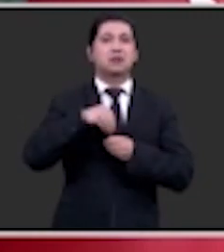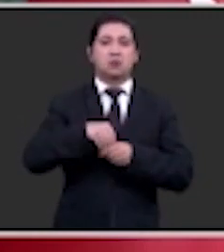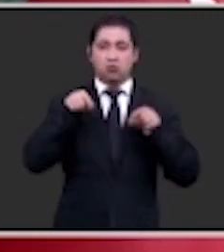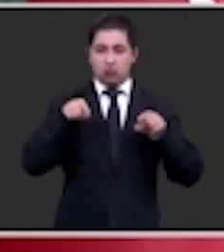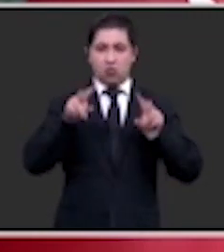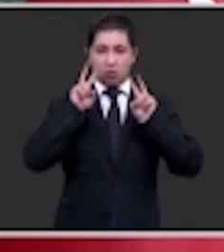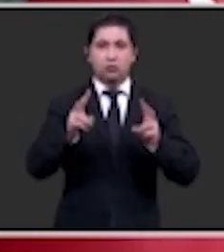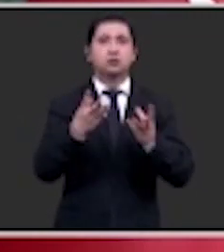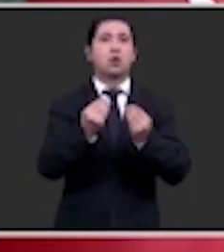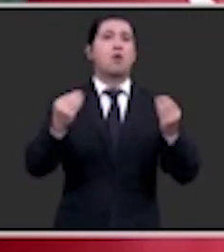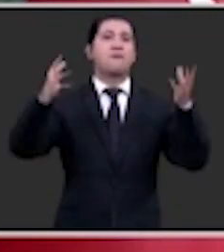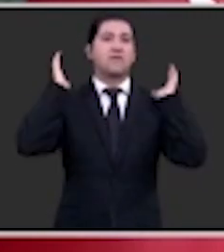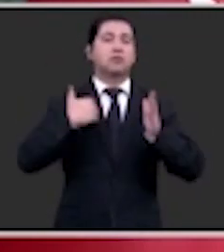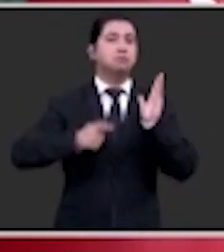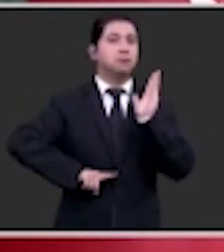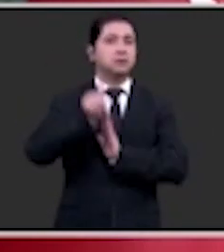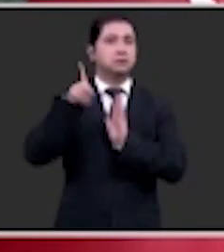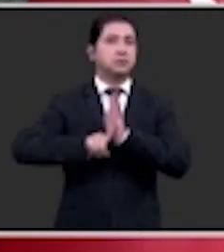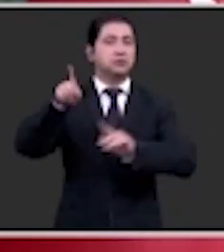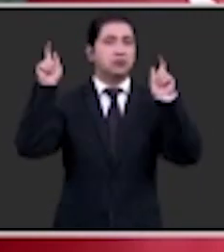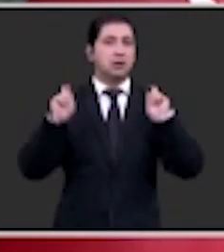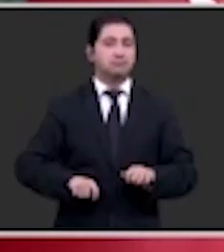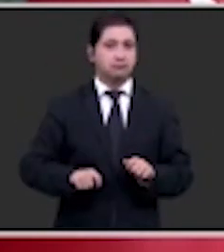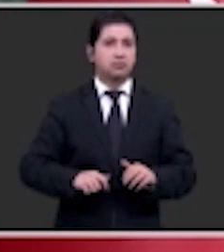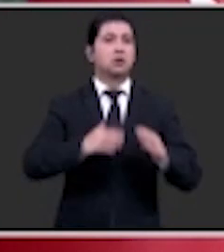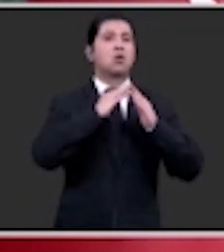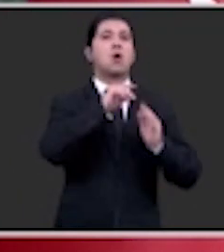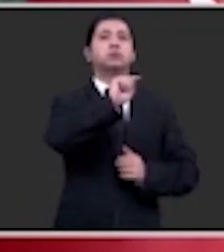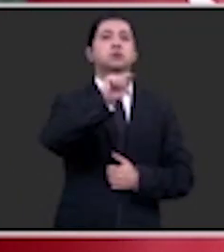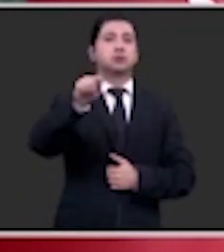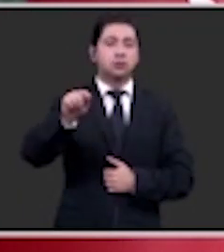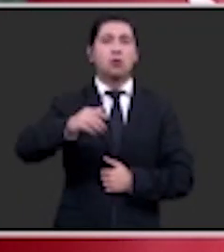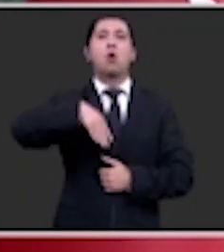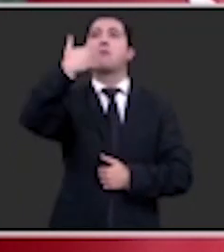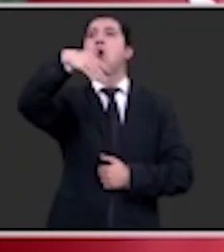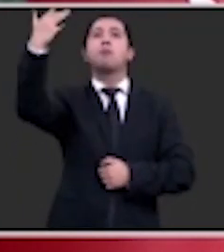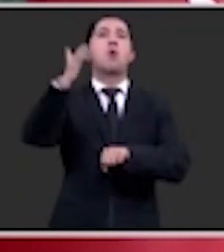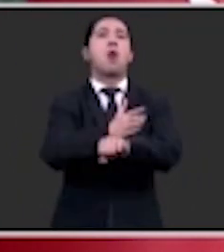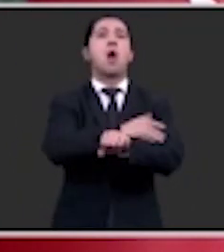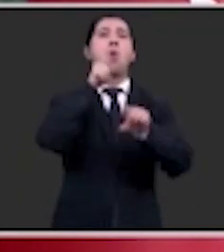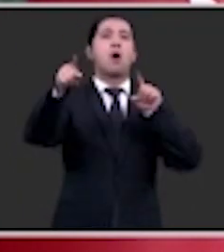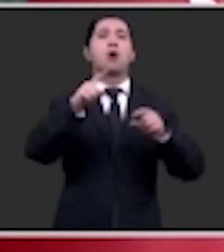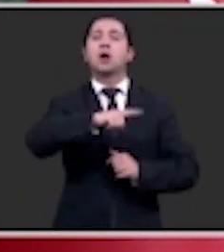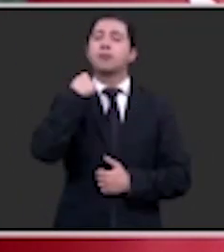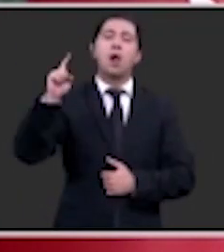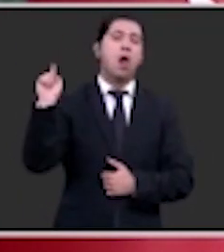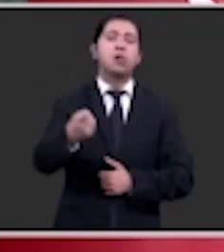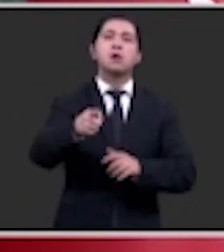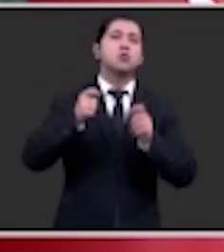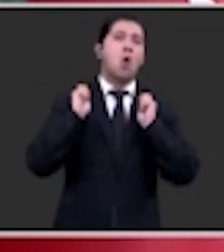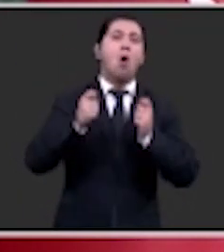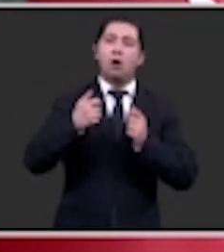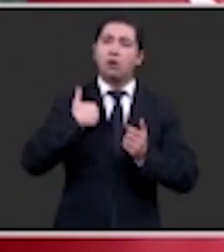pek çok kez başardık komşularımızla ve diğer ülkelerde açılmaz denilen nice